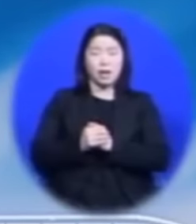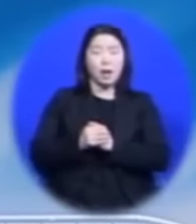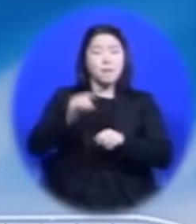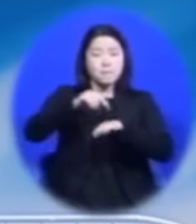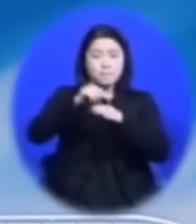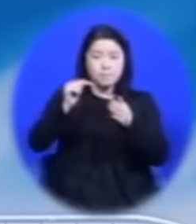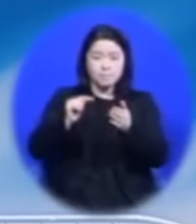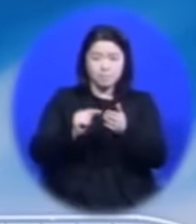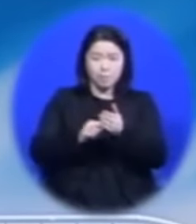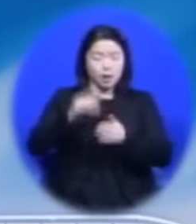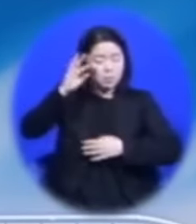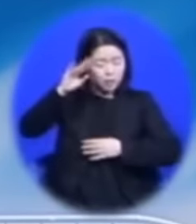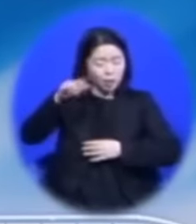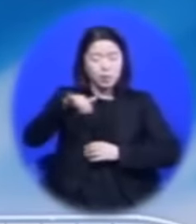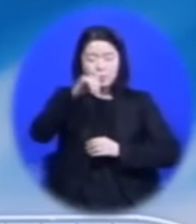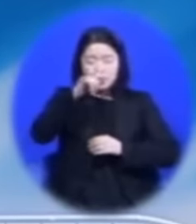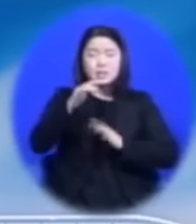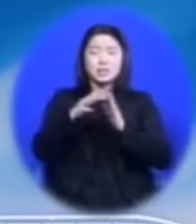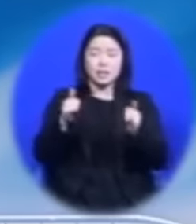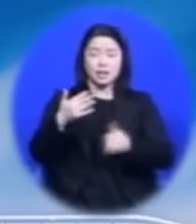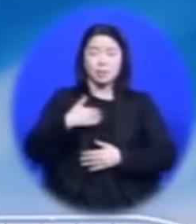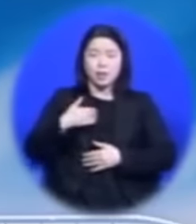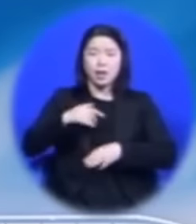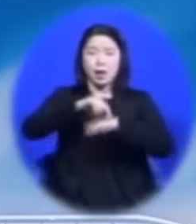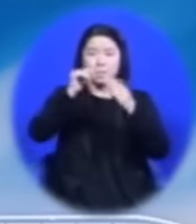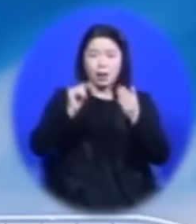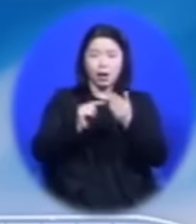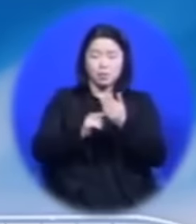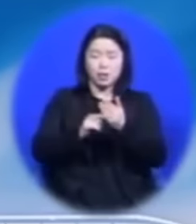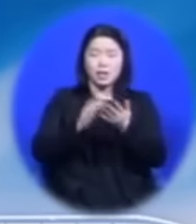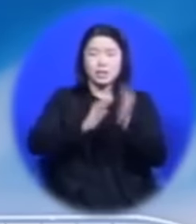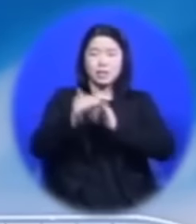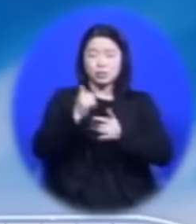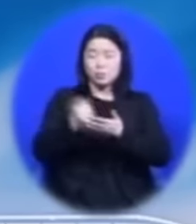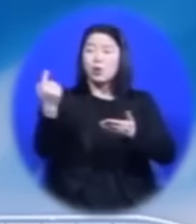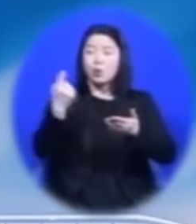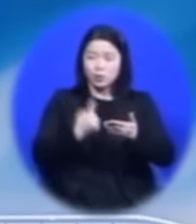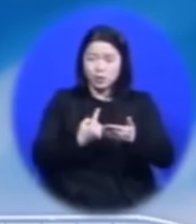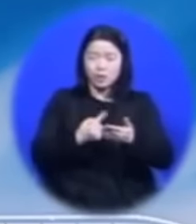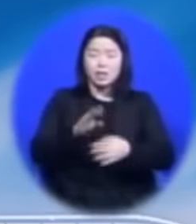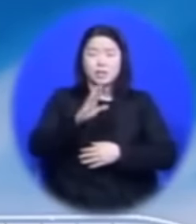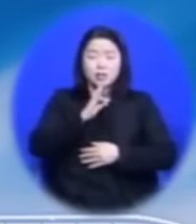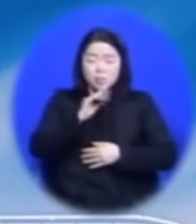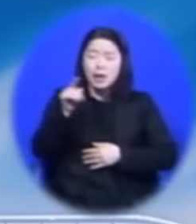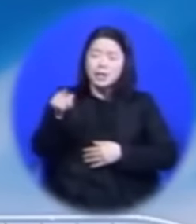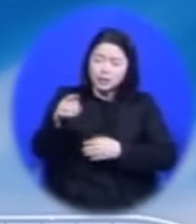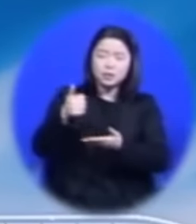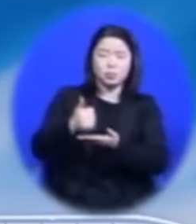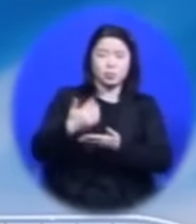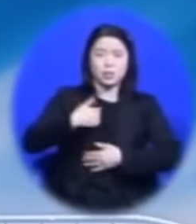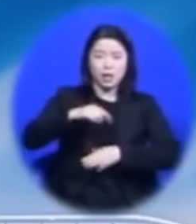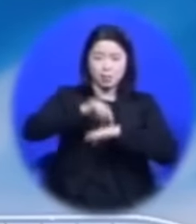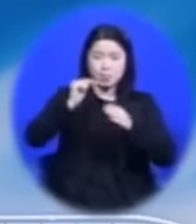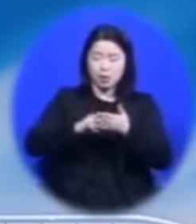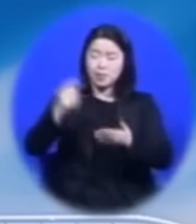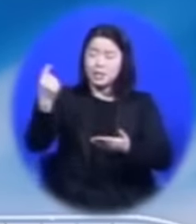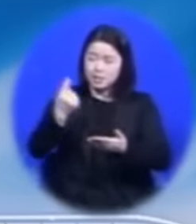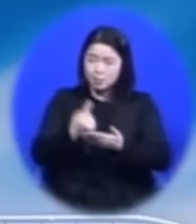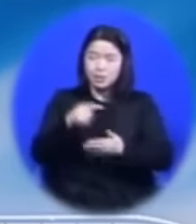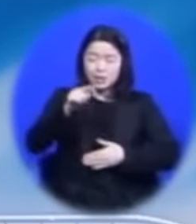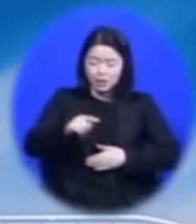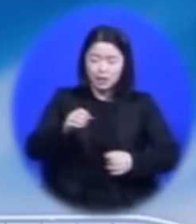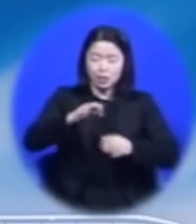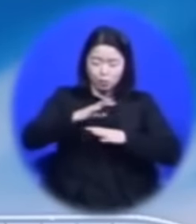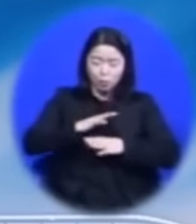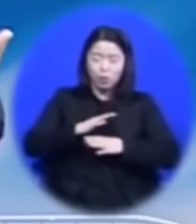마음에 사모함이 있는 사람, 내 마음에 예수님이 임하시기를, 정말 예수님 그분이 내 마음에 임하신 이